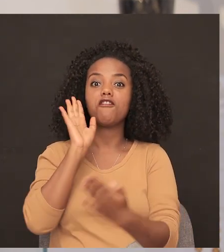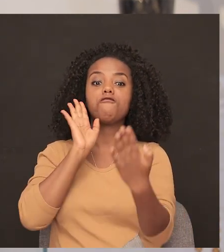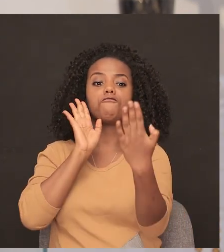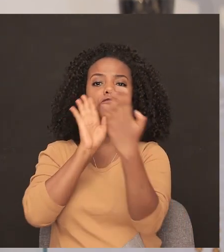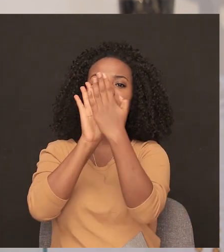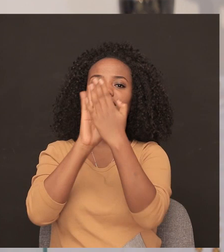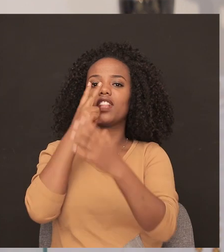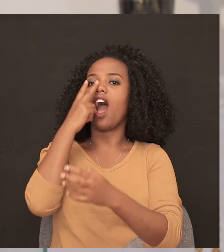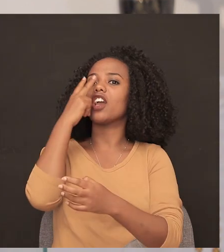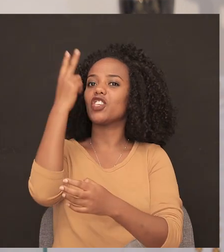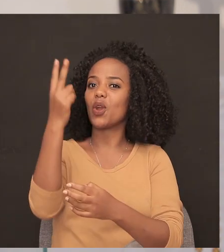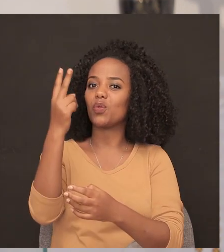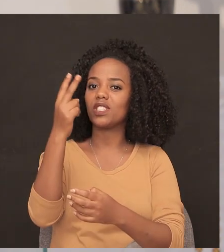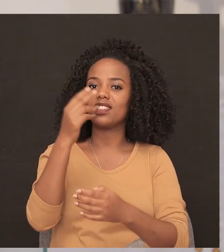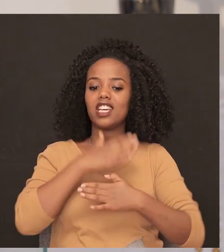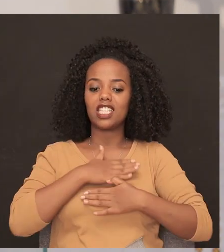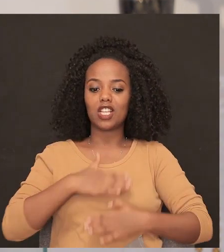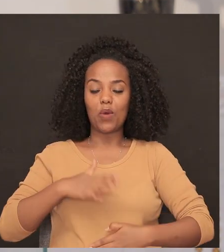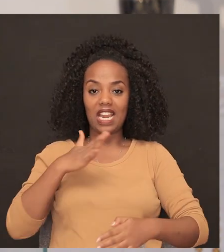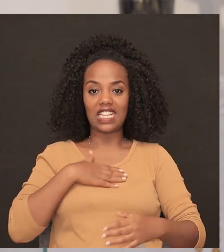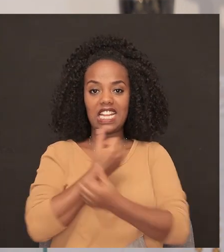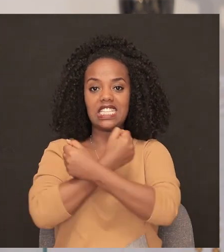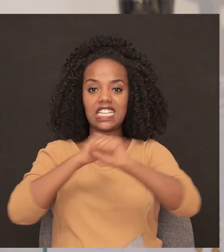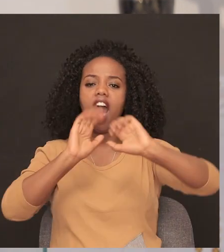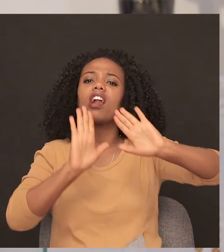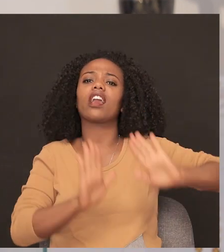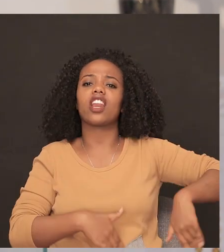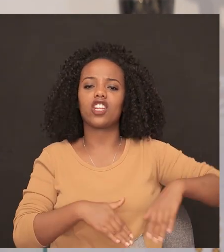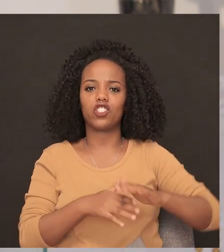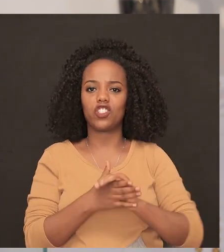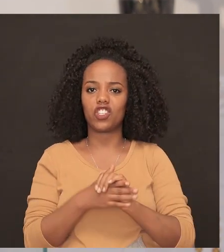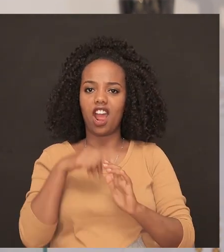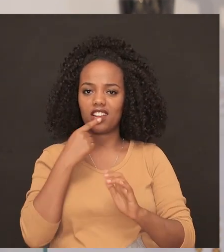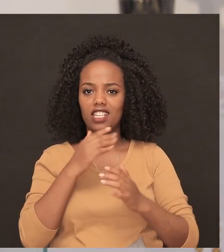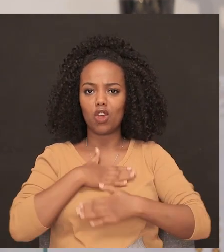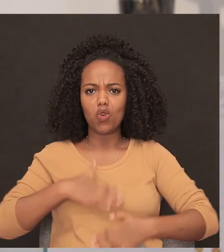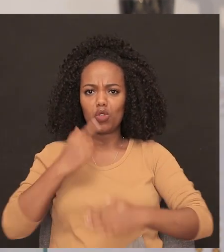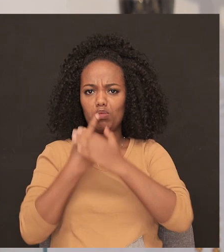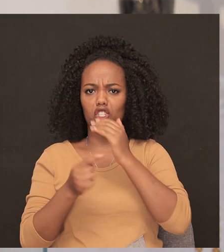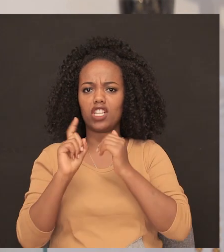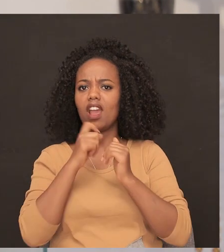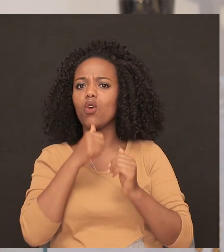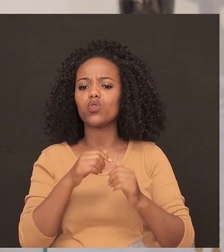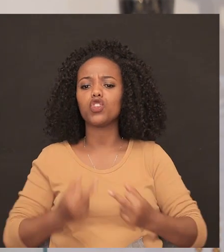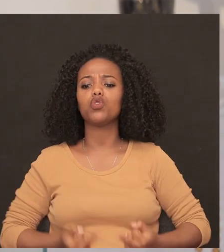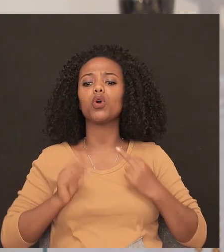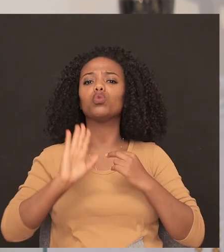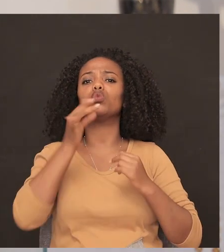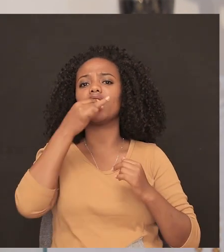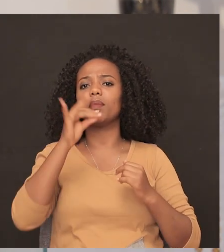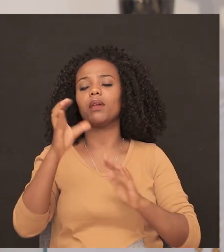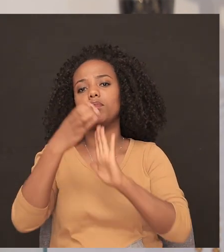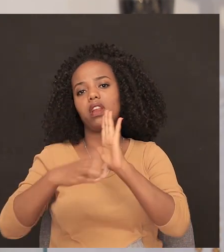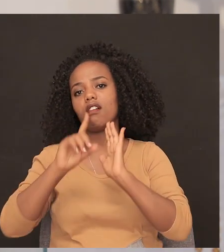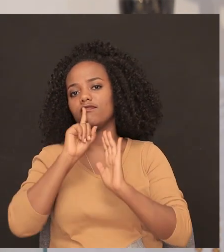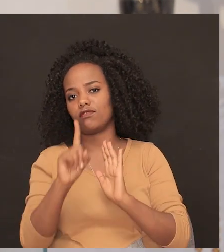ለፊት አየሁት፣ ሰውነቴ ድና ቀረች። ሰውነቱ ብቻ ሳይሆን ህይወቱ የለመለመበት ምዕራፍ ነው።